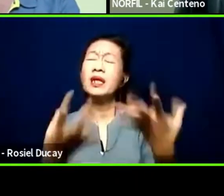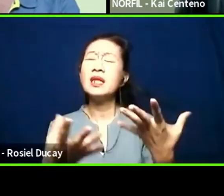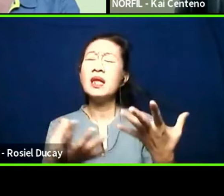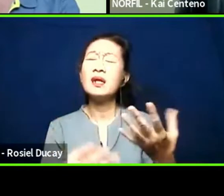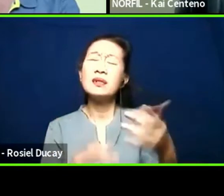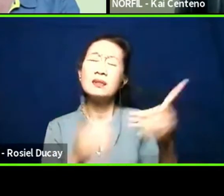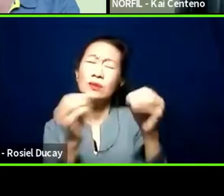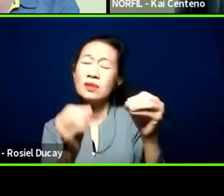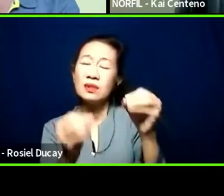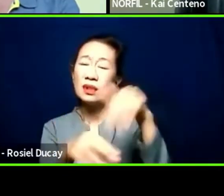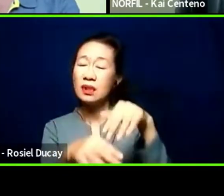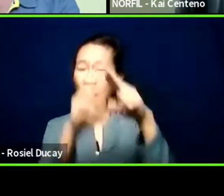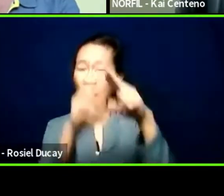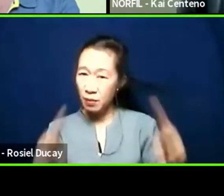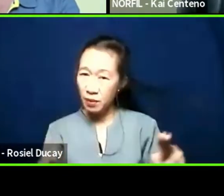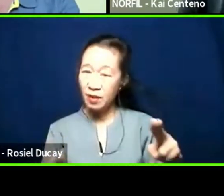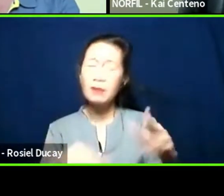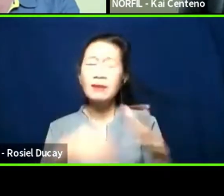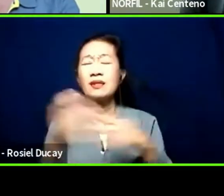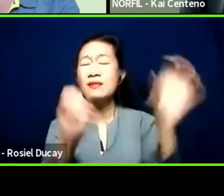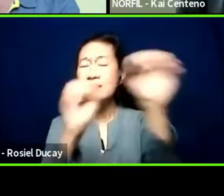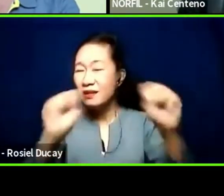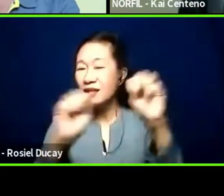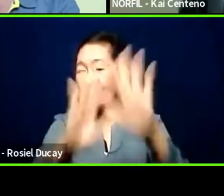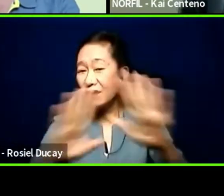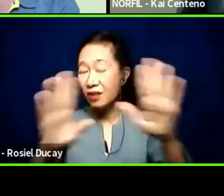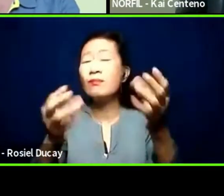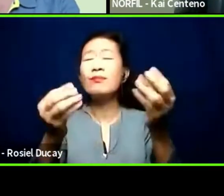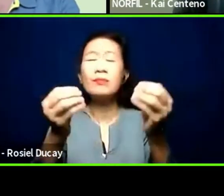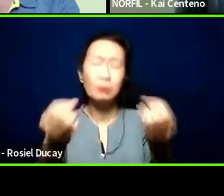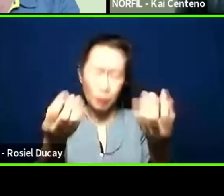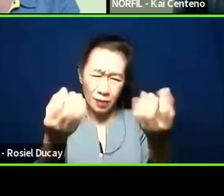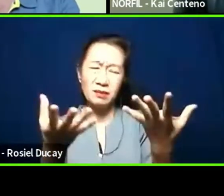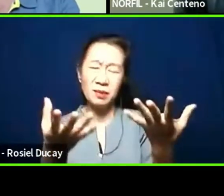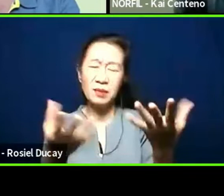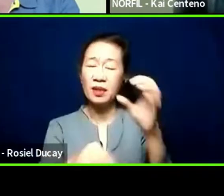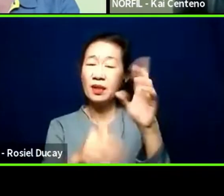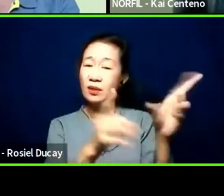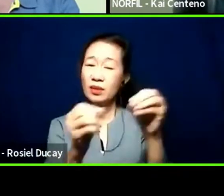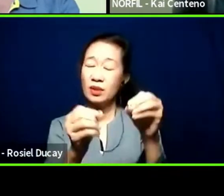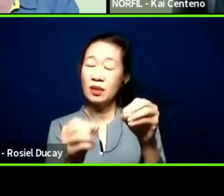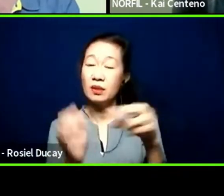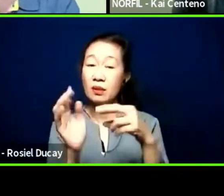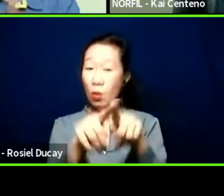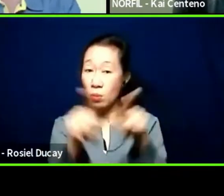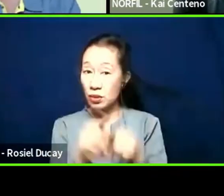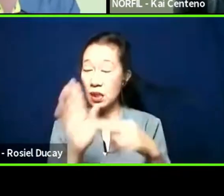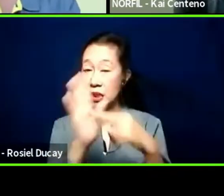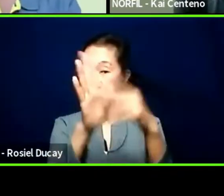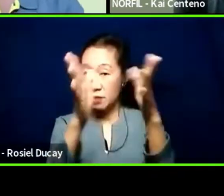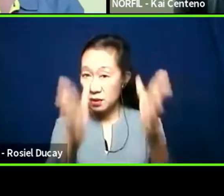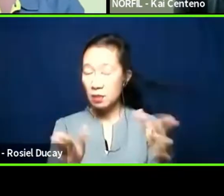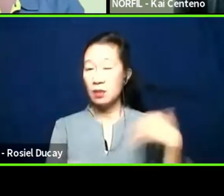Linggo, marami pa rin kayong trabaho. Pero maraming salamat at sa mga representatives ng ating local